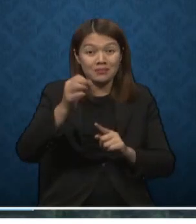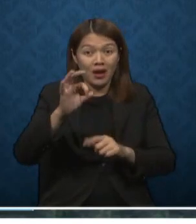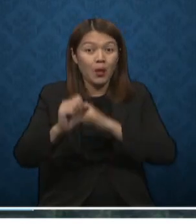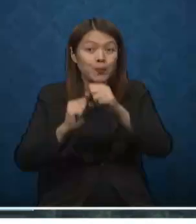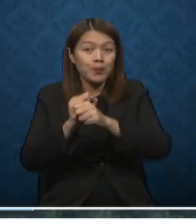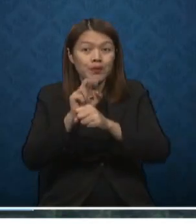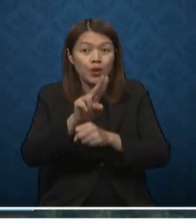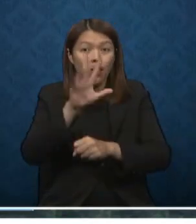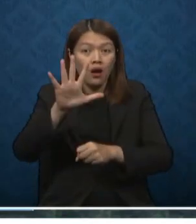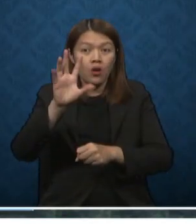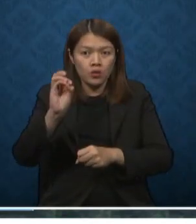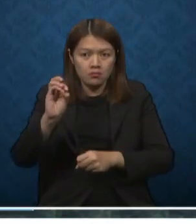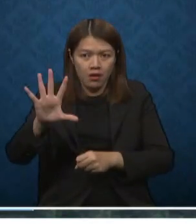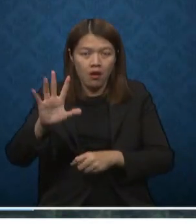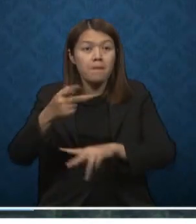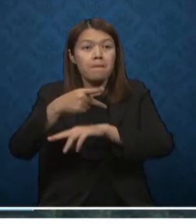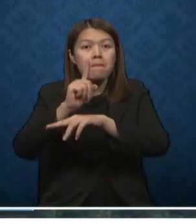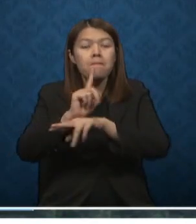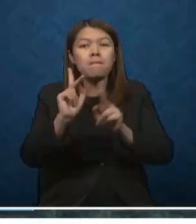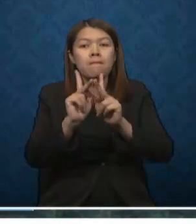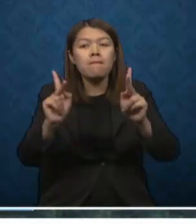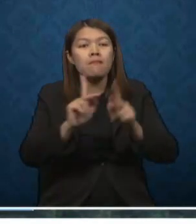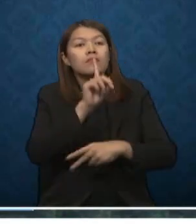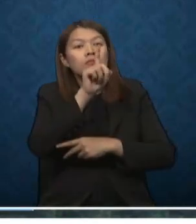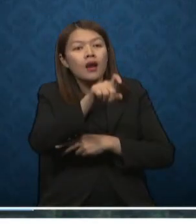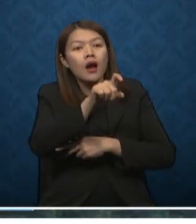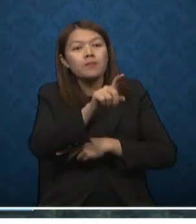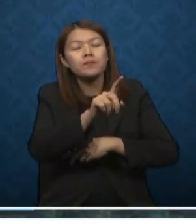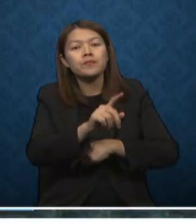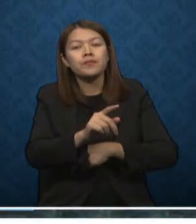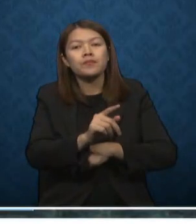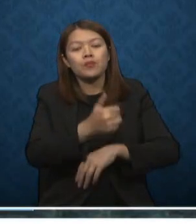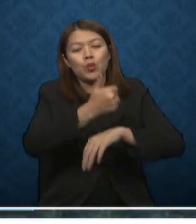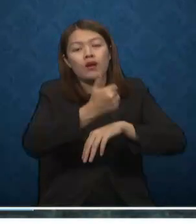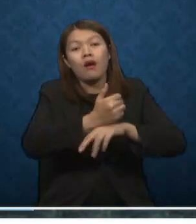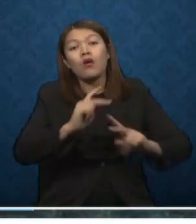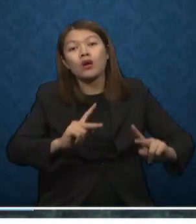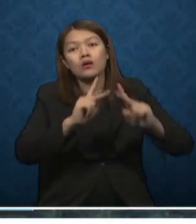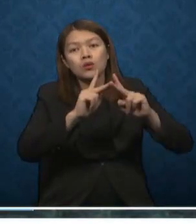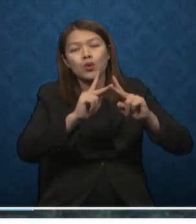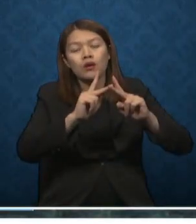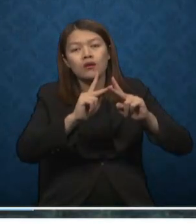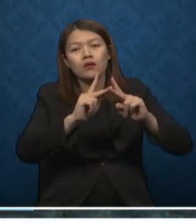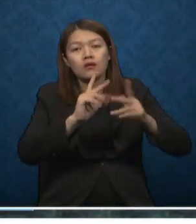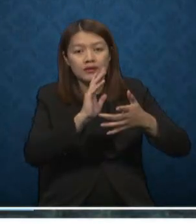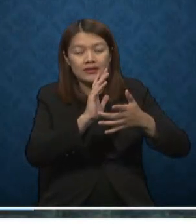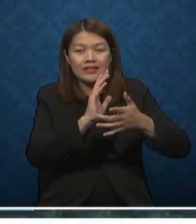2565ท่านประธานกรรมาธิการได้ตั้งกระทู้ถามต่อท่านรัฐมนตรีว่าการกระทรวง